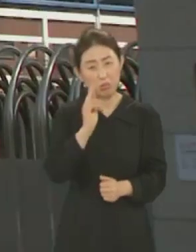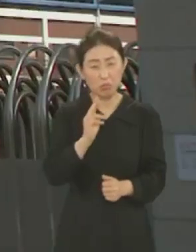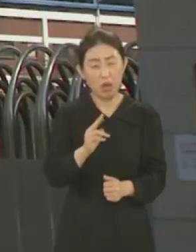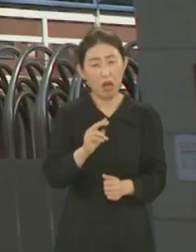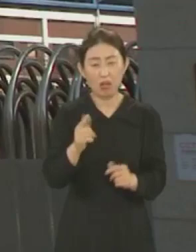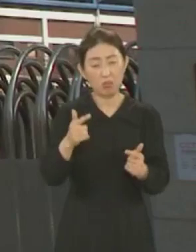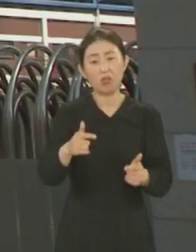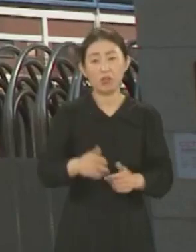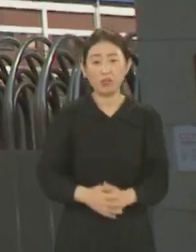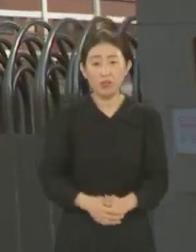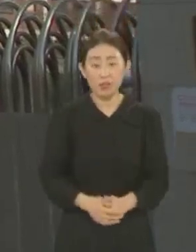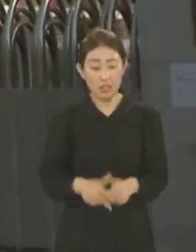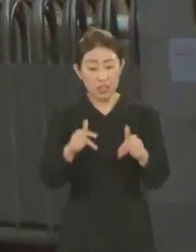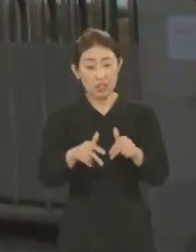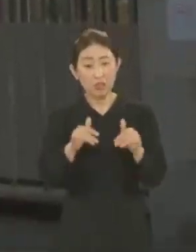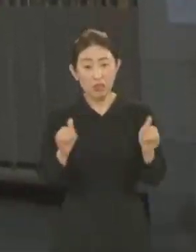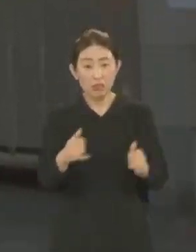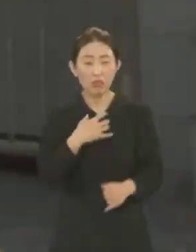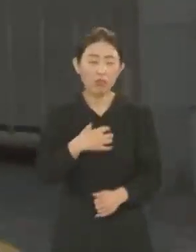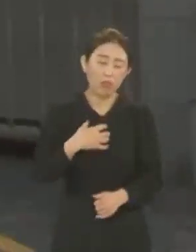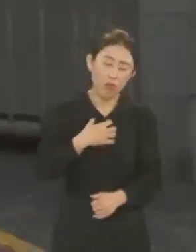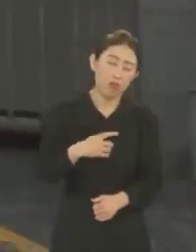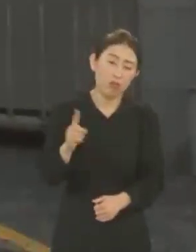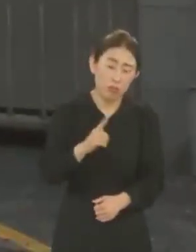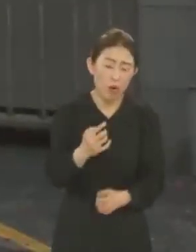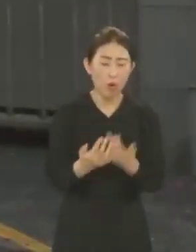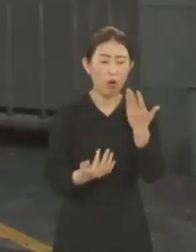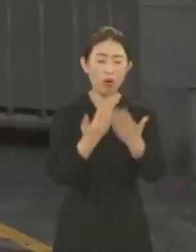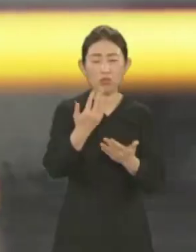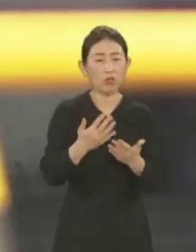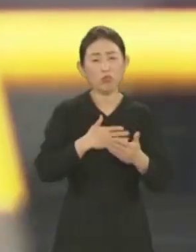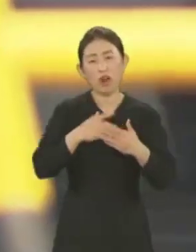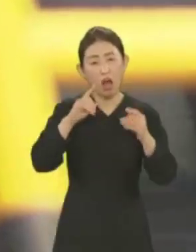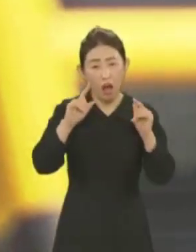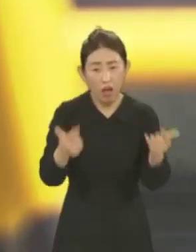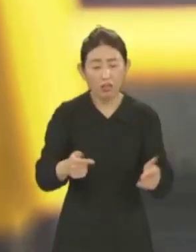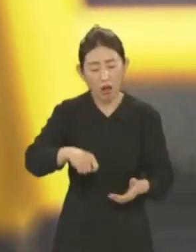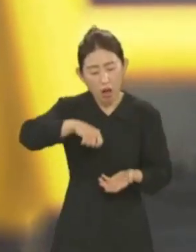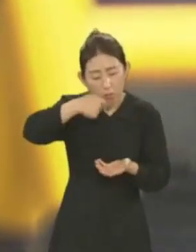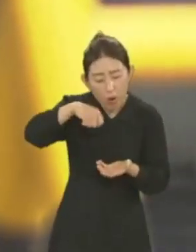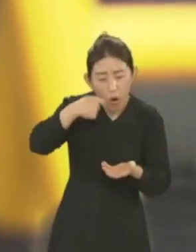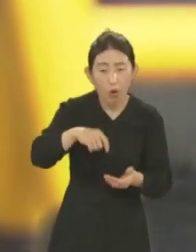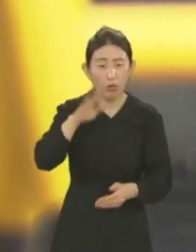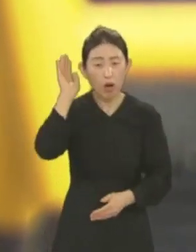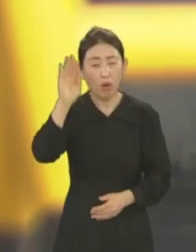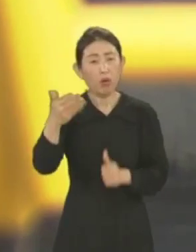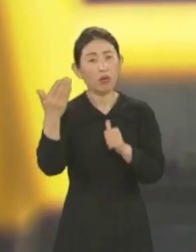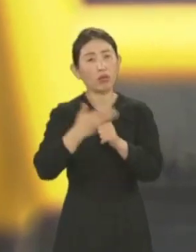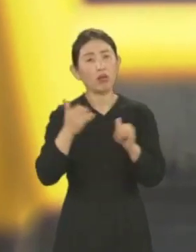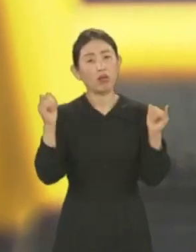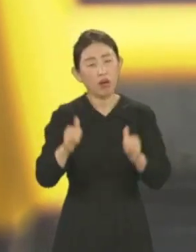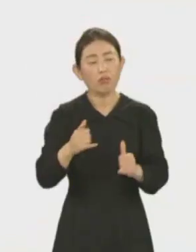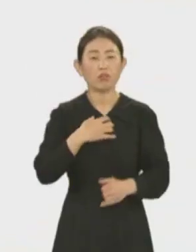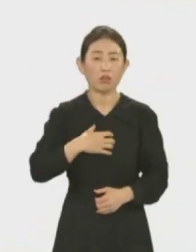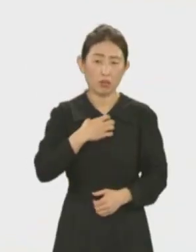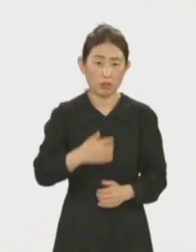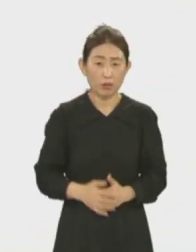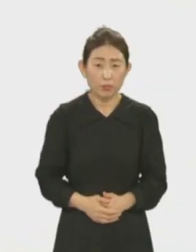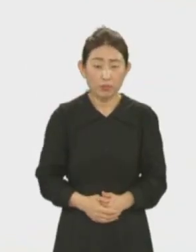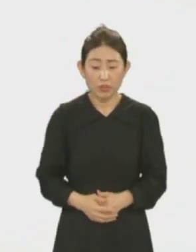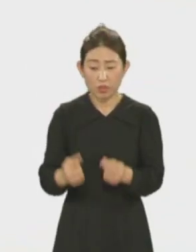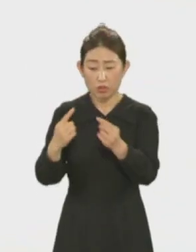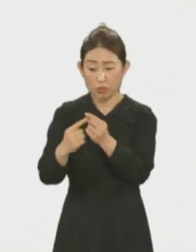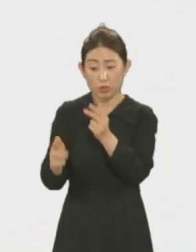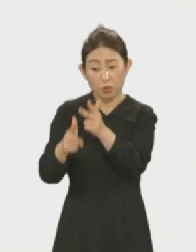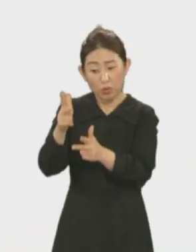하지만 직원들의 진짜 걱정은 화재에 대한 불안보다 생계와 미래에 대한 불안입니다 운행이 시작된